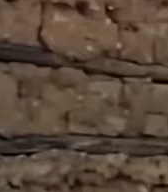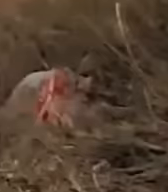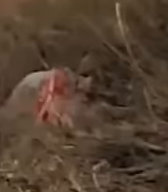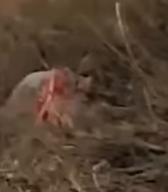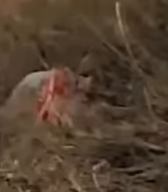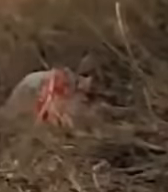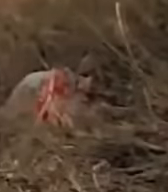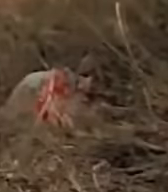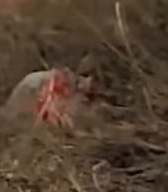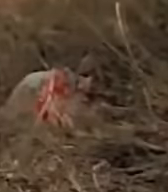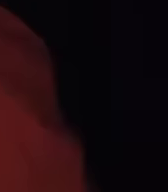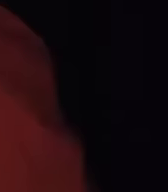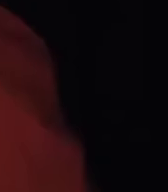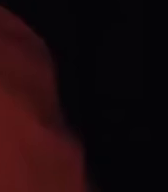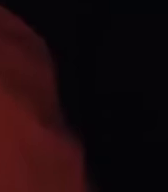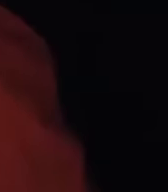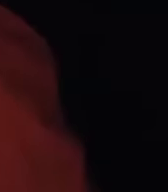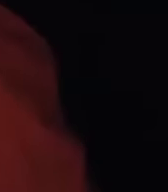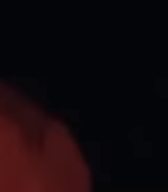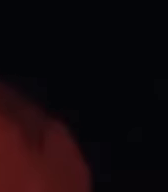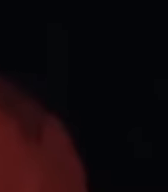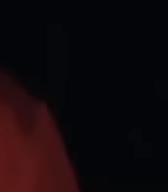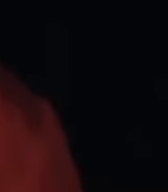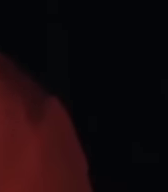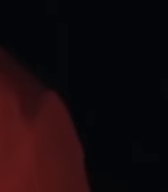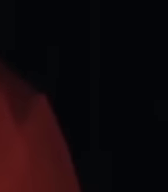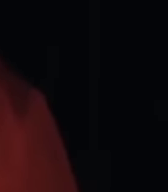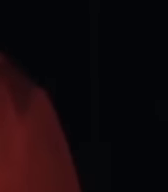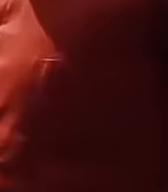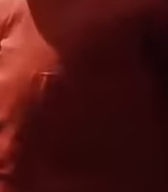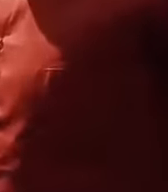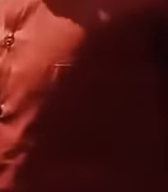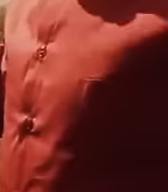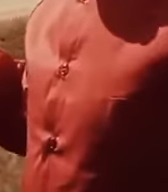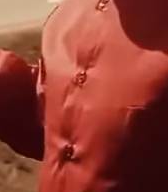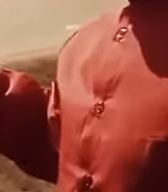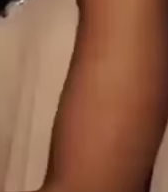Life. True justice requires sacrifices.